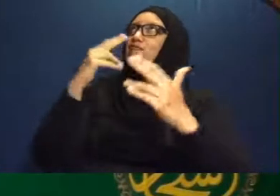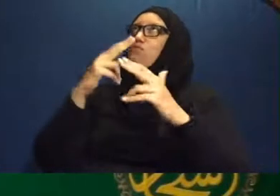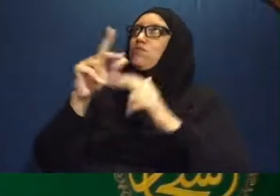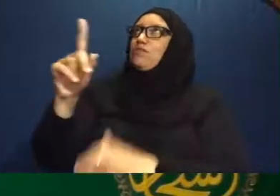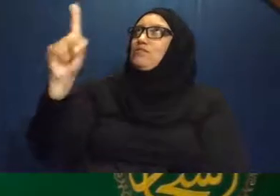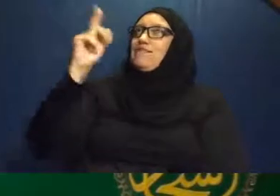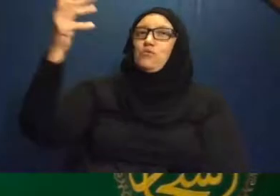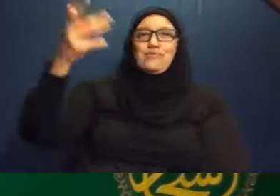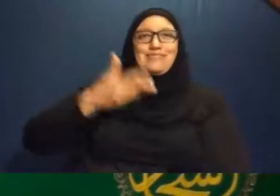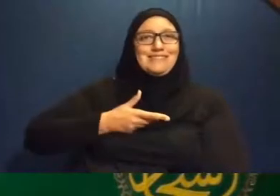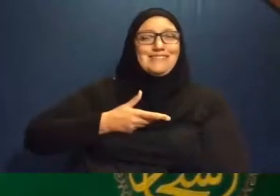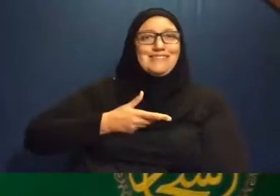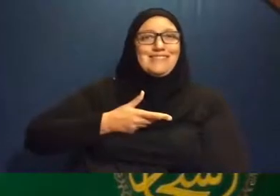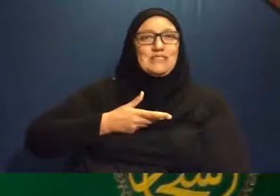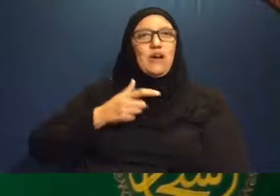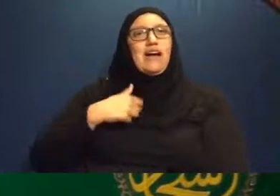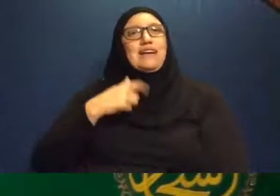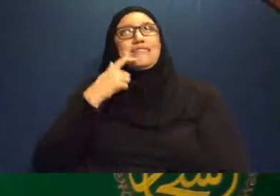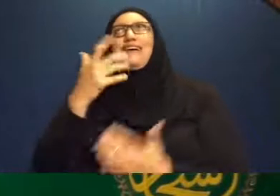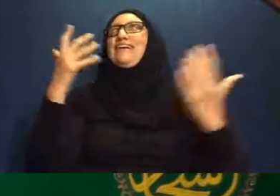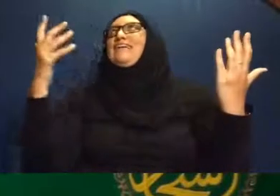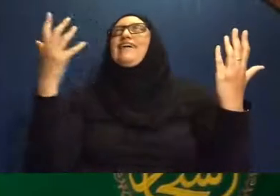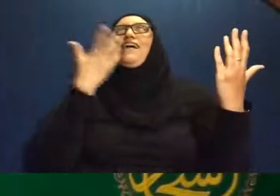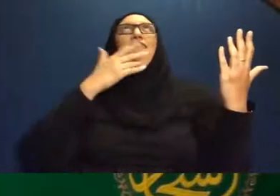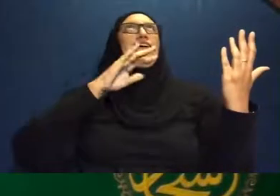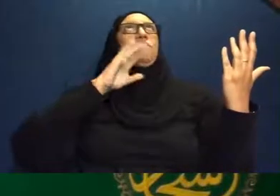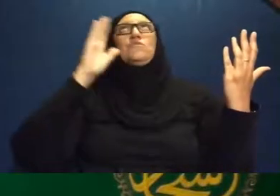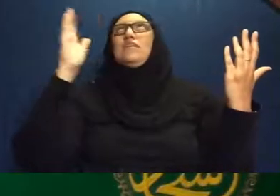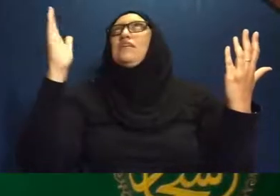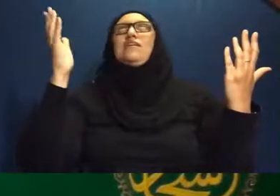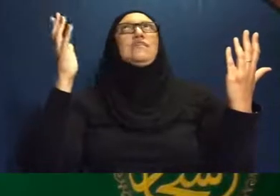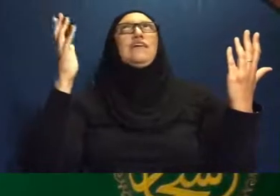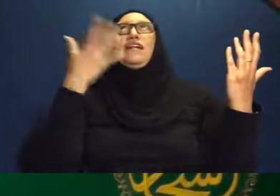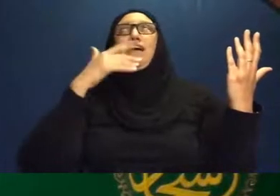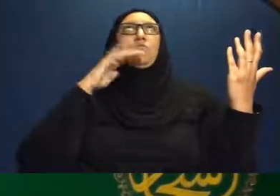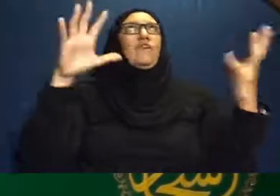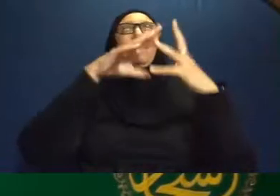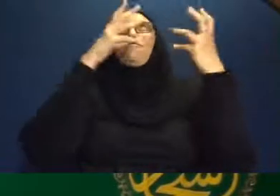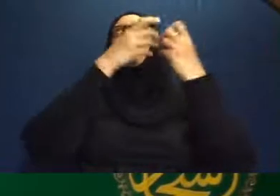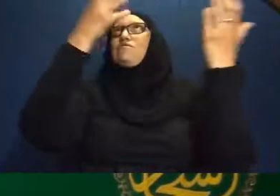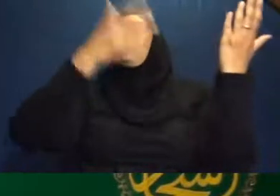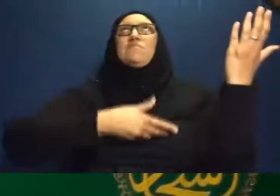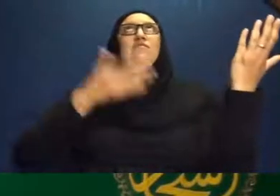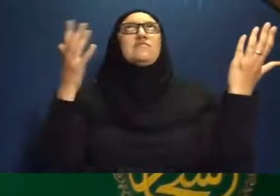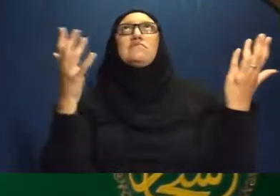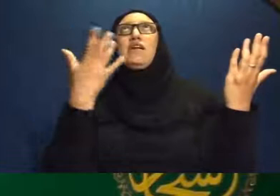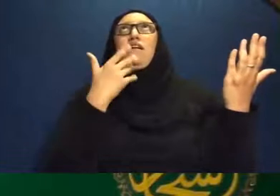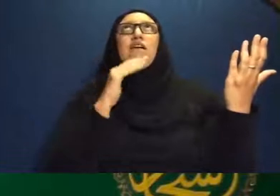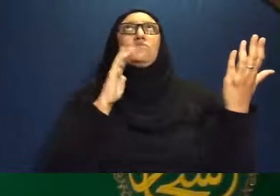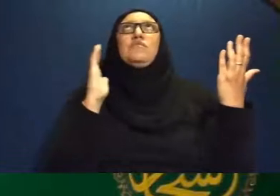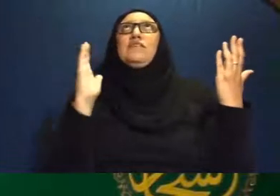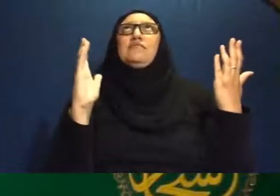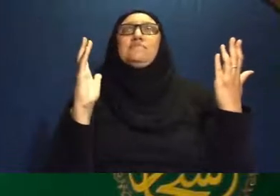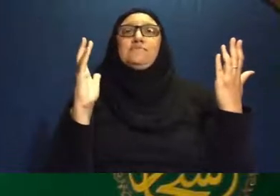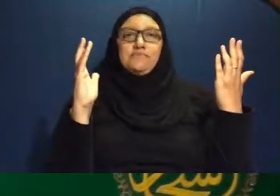introduction, I want to say, brothers and sisters, let us all say together, Alhamdulillah alladhi هدانا لهذا